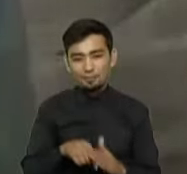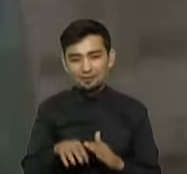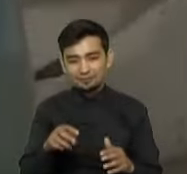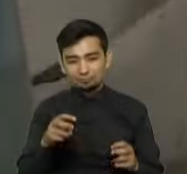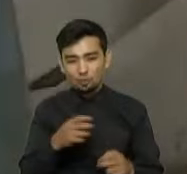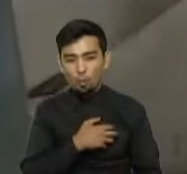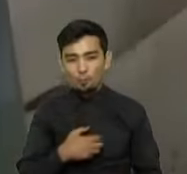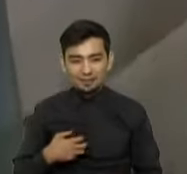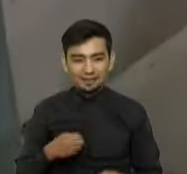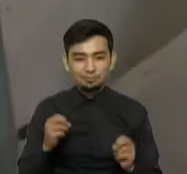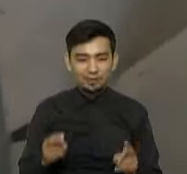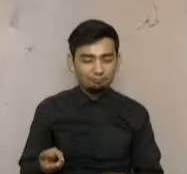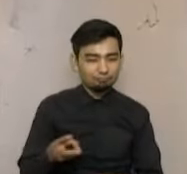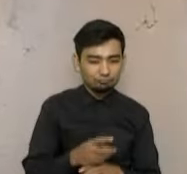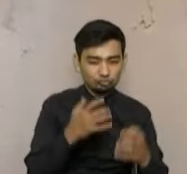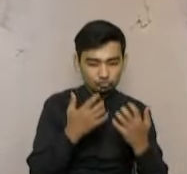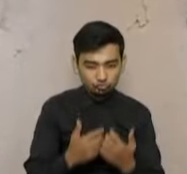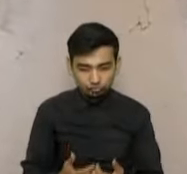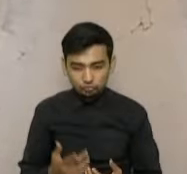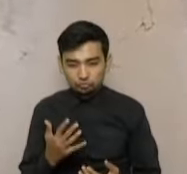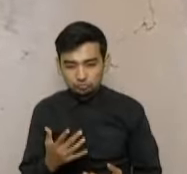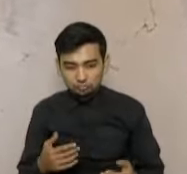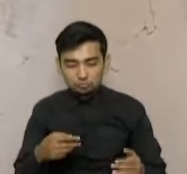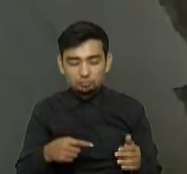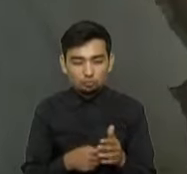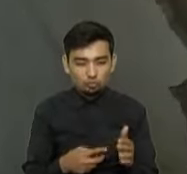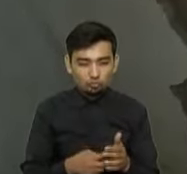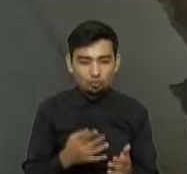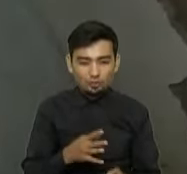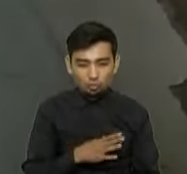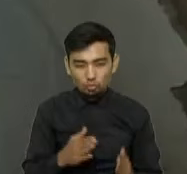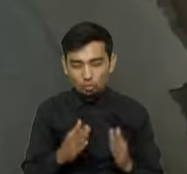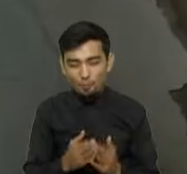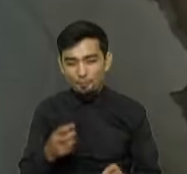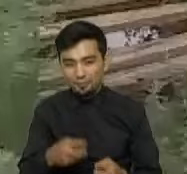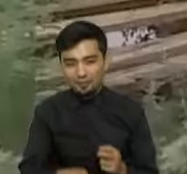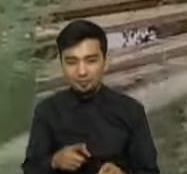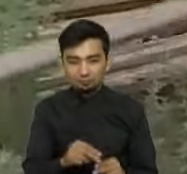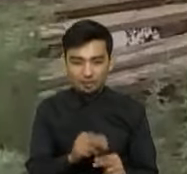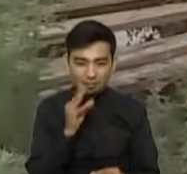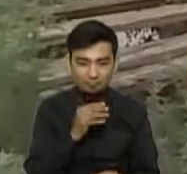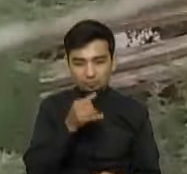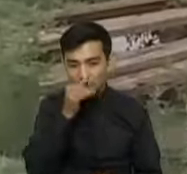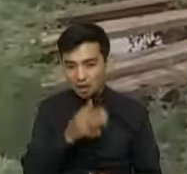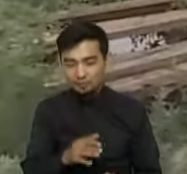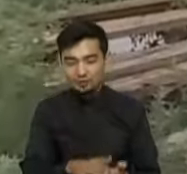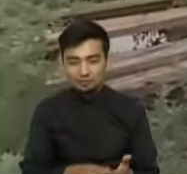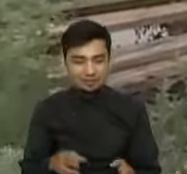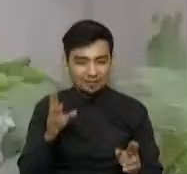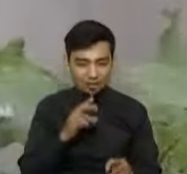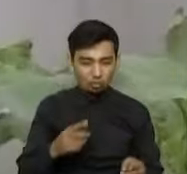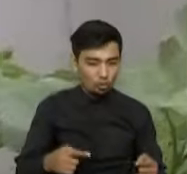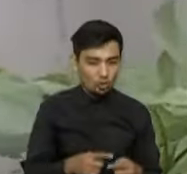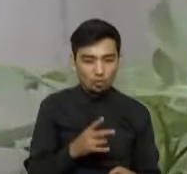комиссиясы жұмысын әлі аяқтаған жоқ. Сондықтан нақты қанша үйдің апатты екені әзірге белгісіз. Сондай-ақ жөндеу жұмыстарын жүргізу үшін